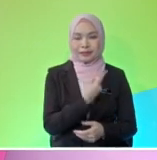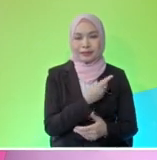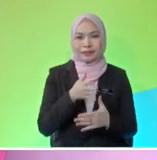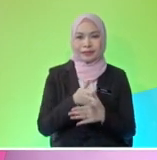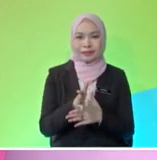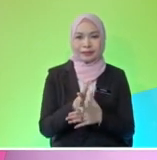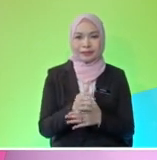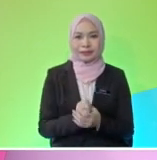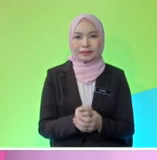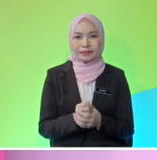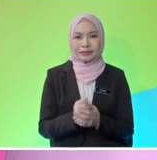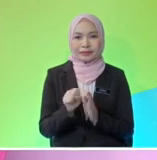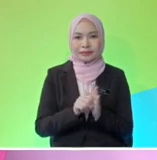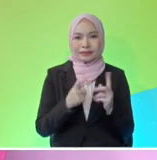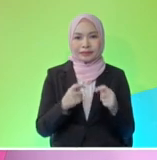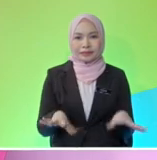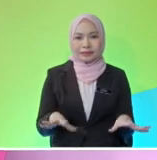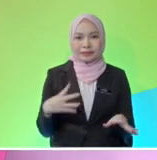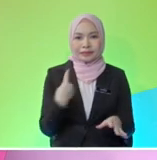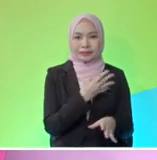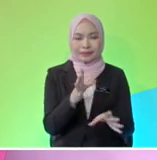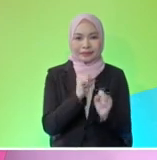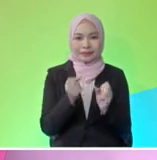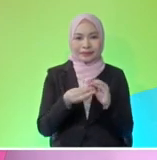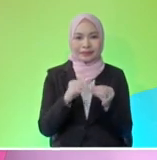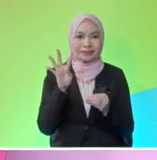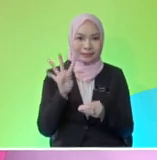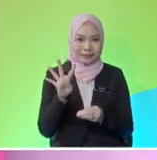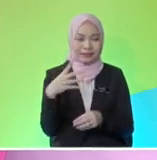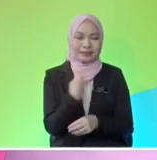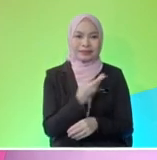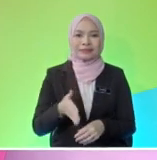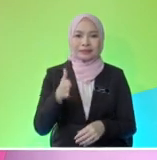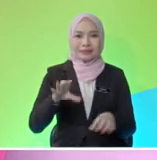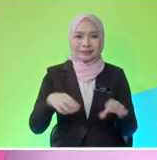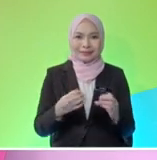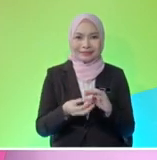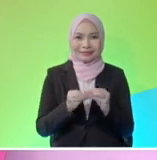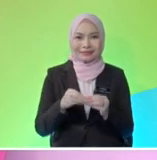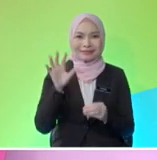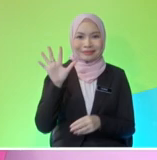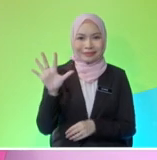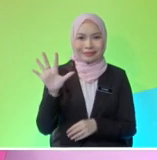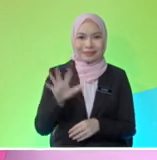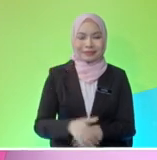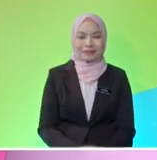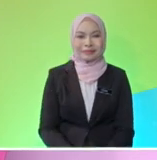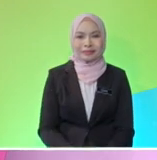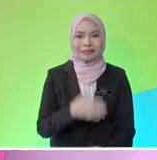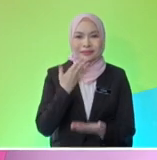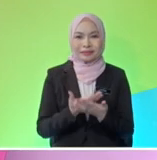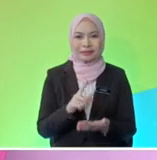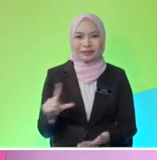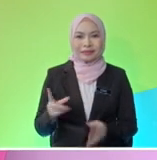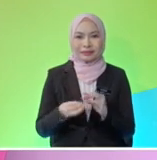Setelah kita dapat nombor 4 ni, nombor berapa pula Aiman? Ha, lepas 4, 5 cikgu. Ha, 5. Baiklah, nombor 5 special